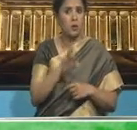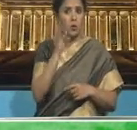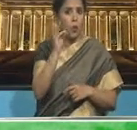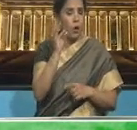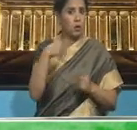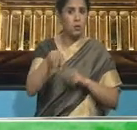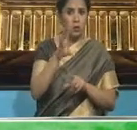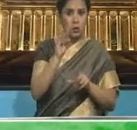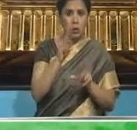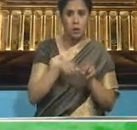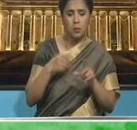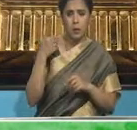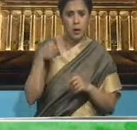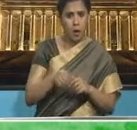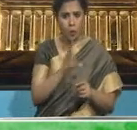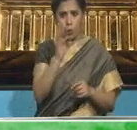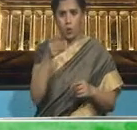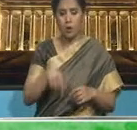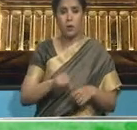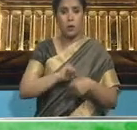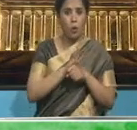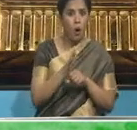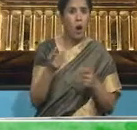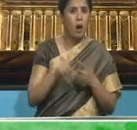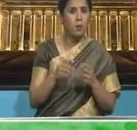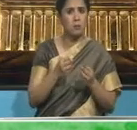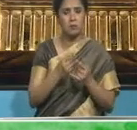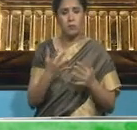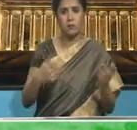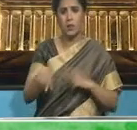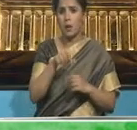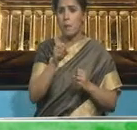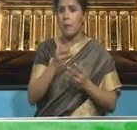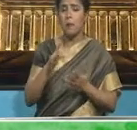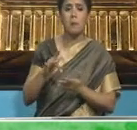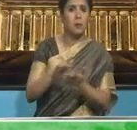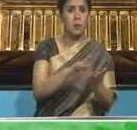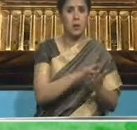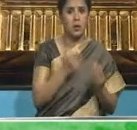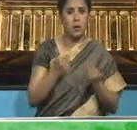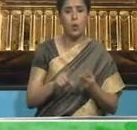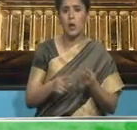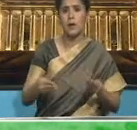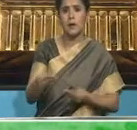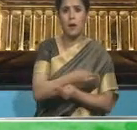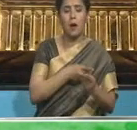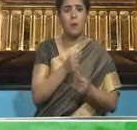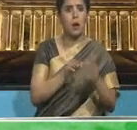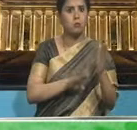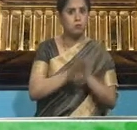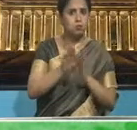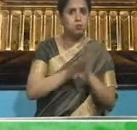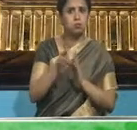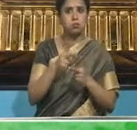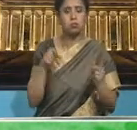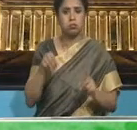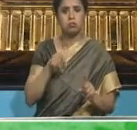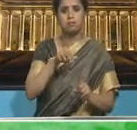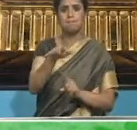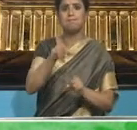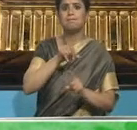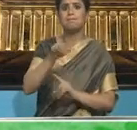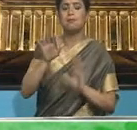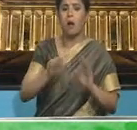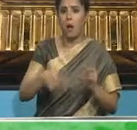में प्रवेश कर चुकी है और दुनिया के अधिकांश हिस्सों में आर्थिक विकास पर इसका प्रभाव पड़ रहा